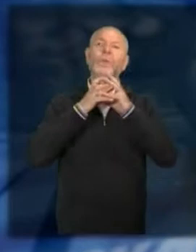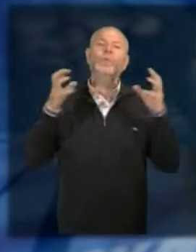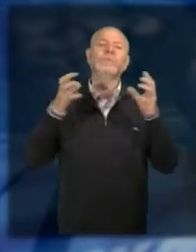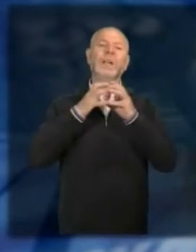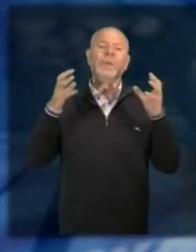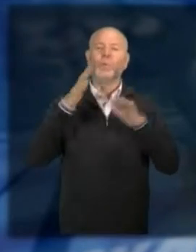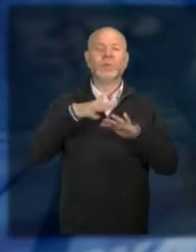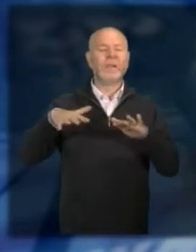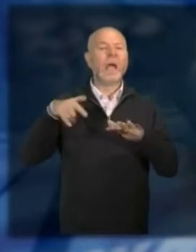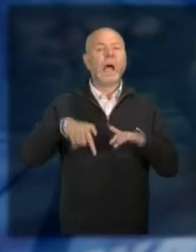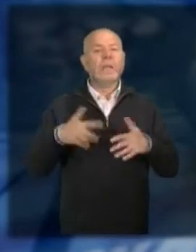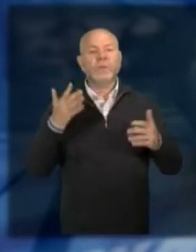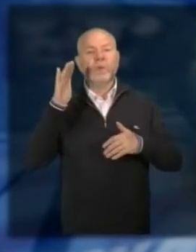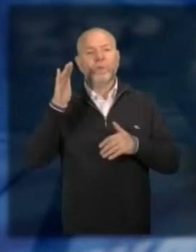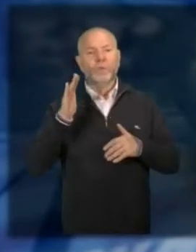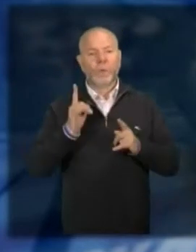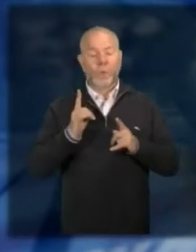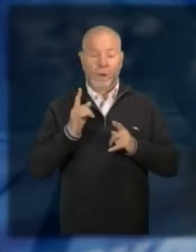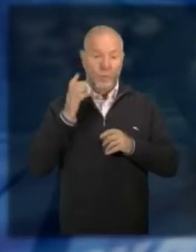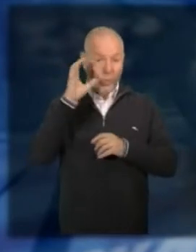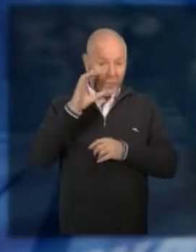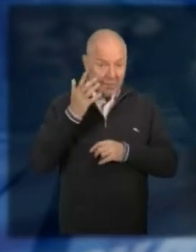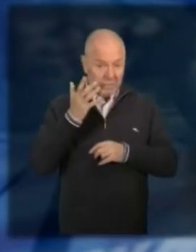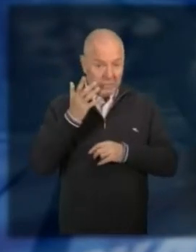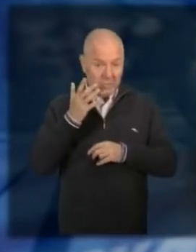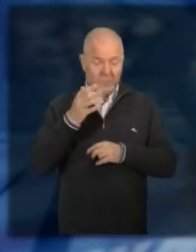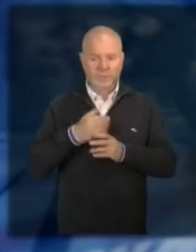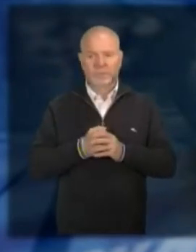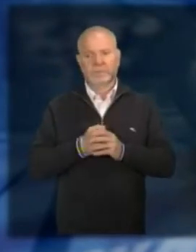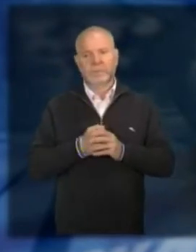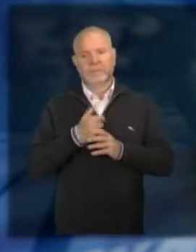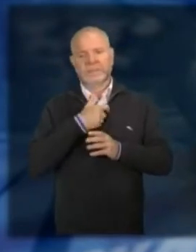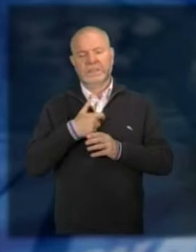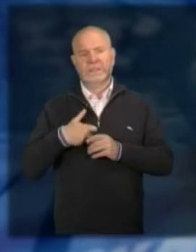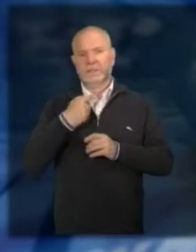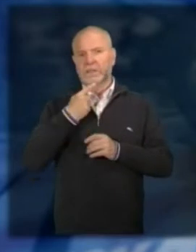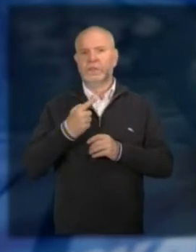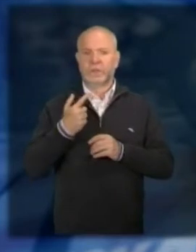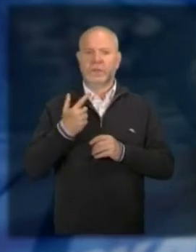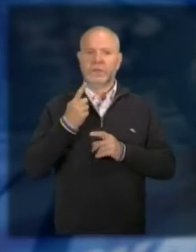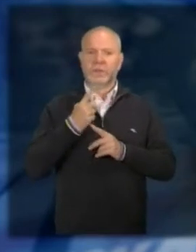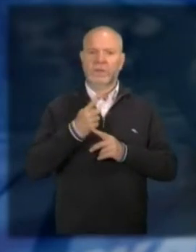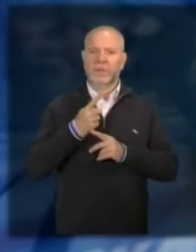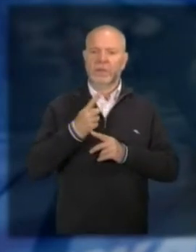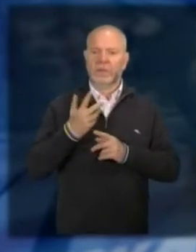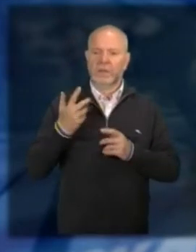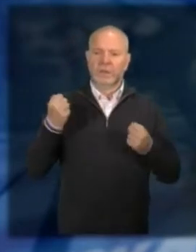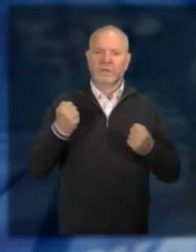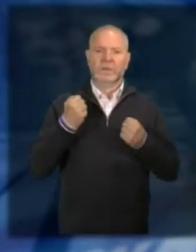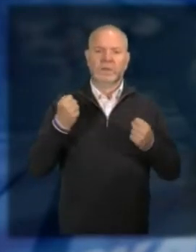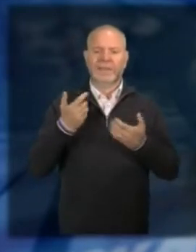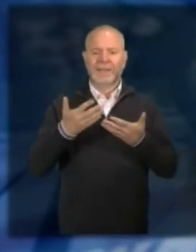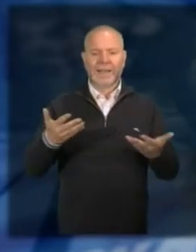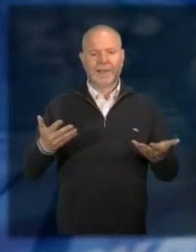guarda come dovrà crescere l'industria turistica. I rappresentanti sindacali dal palco hanno infatti calcato la mano sulla necessità che il territorio